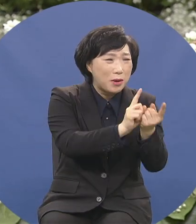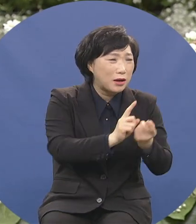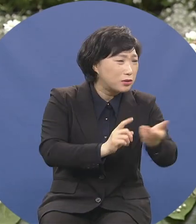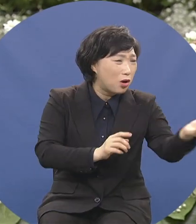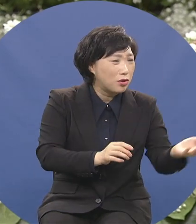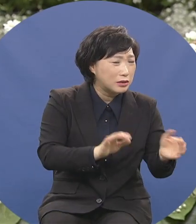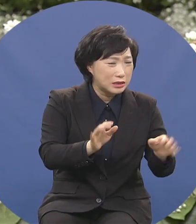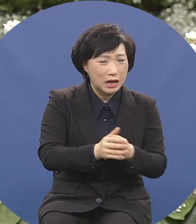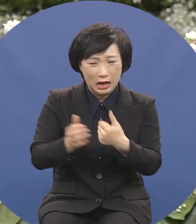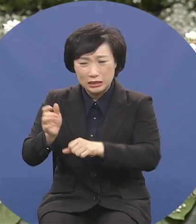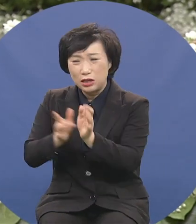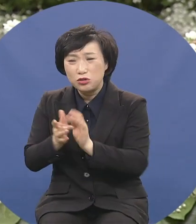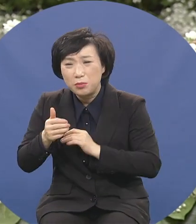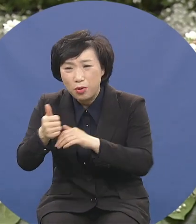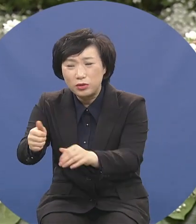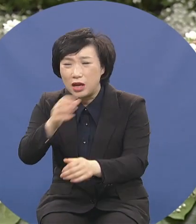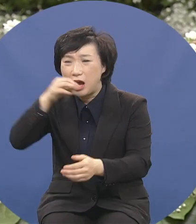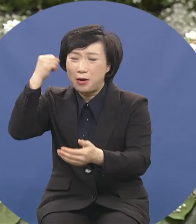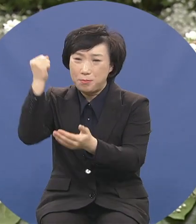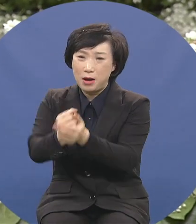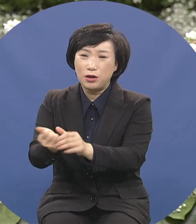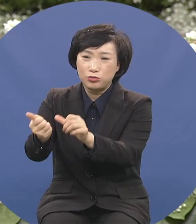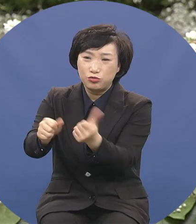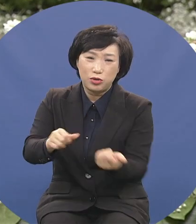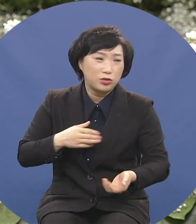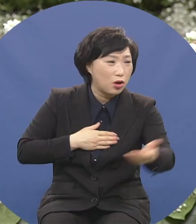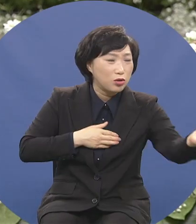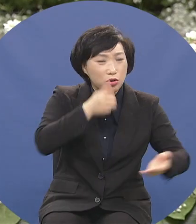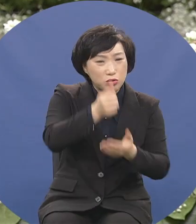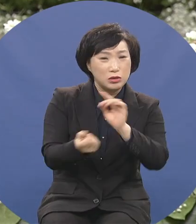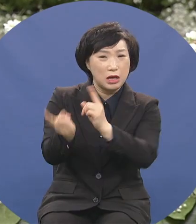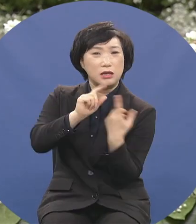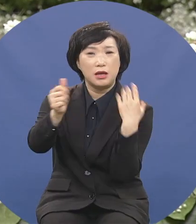아들 죽여서 구원해서 살려주었는데